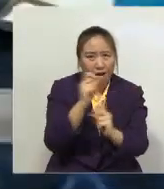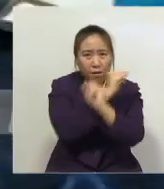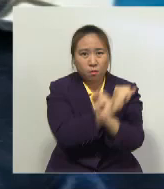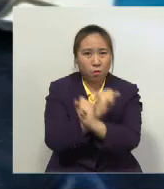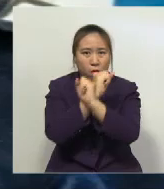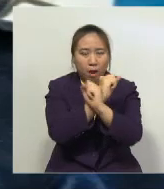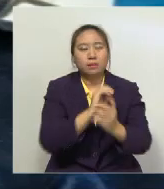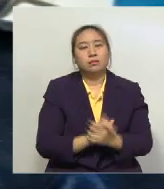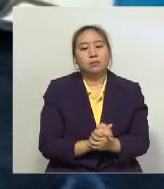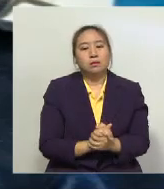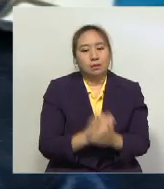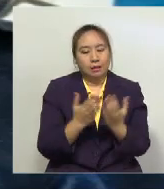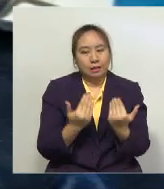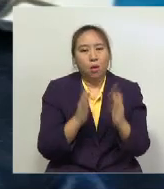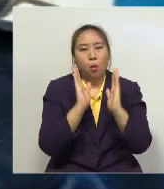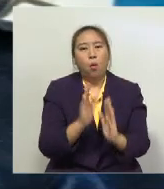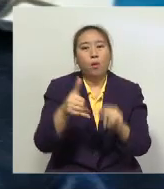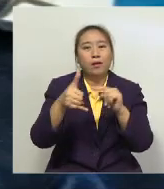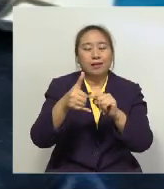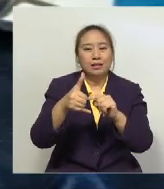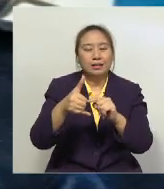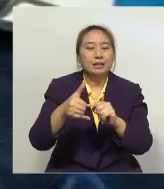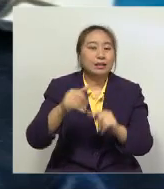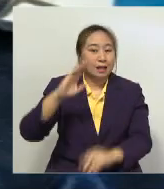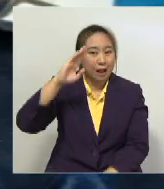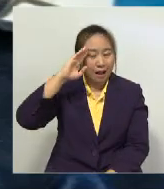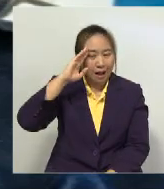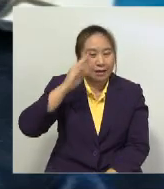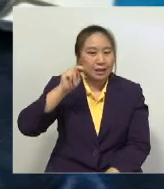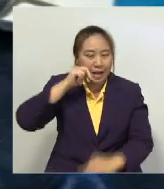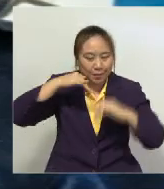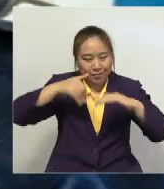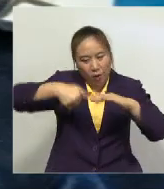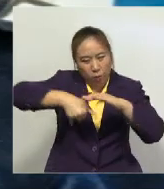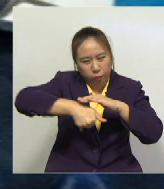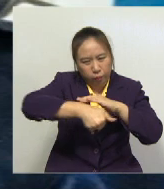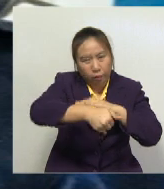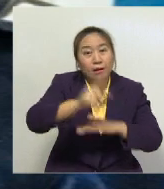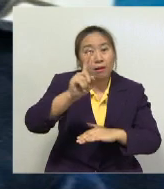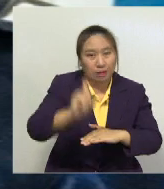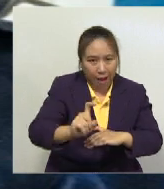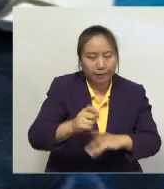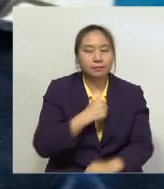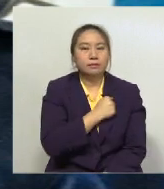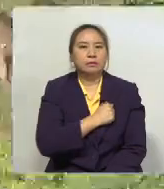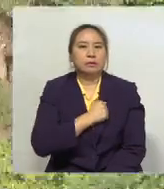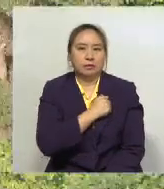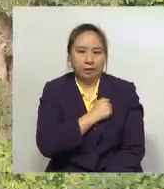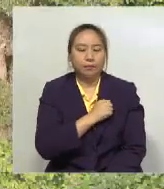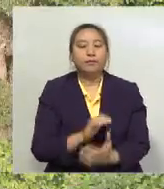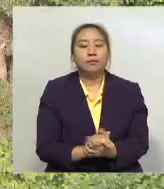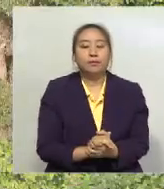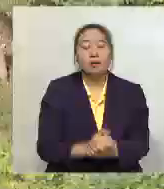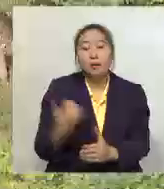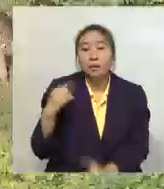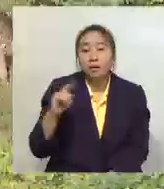พร้อมทั้งแสดงความเสียใจต่อการเสียชีวิตของอดีตหน่วยซิลระหว่างปฏิบัติหน้าที่ภายในถ้ำรวมถึงกรณี